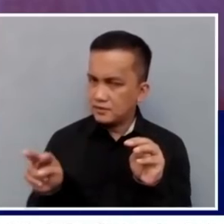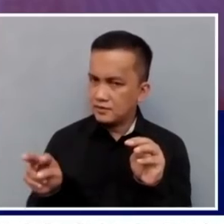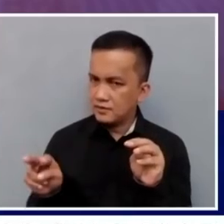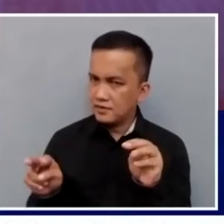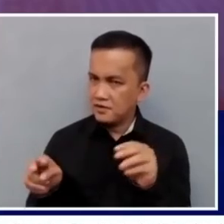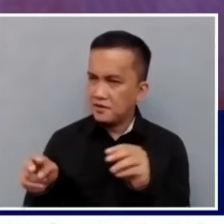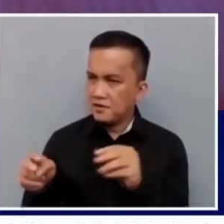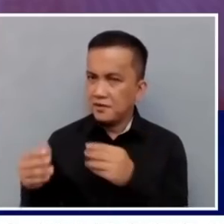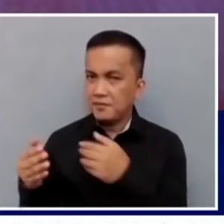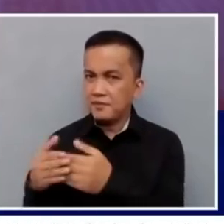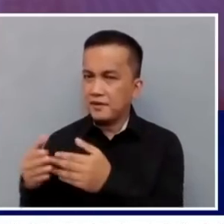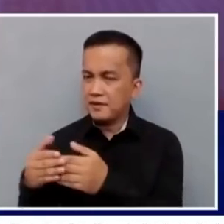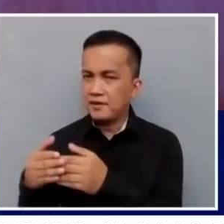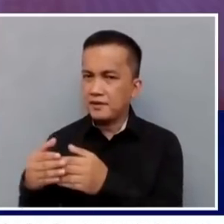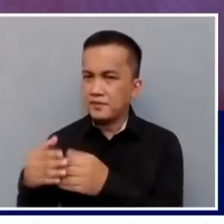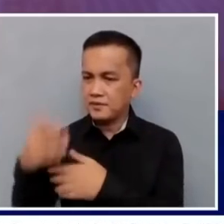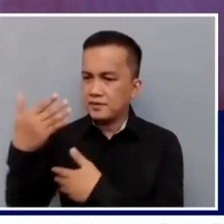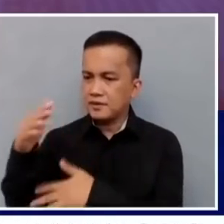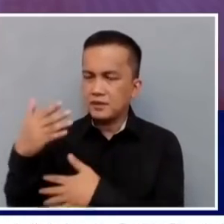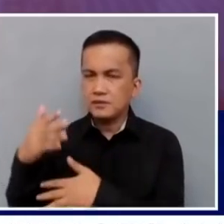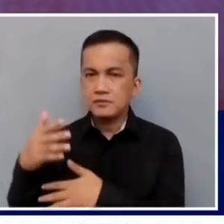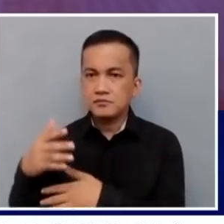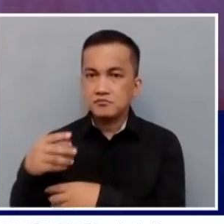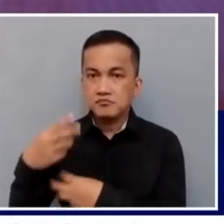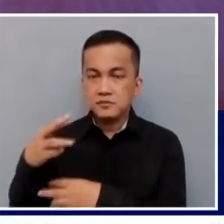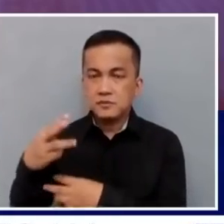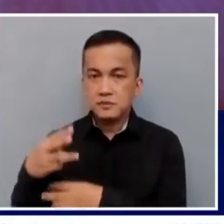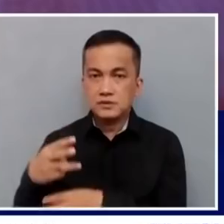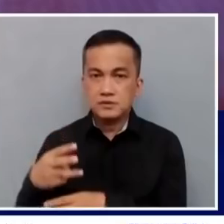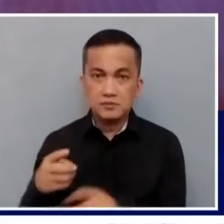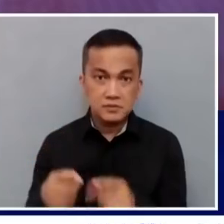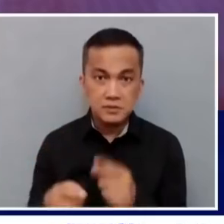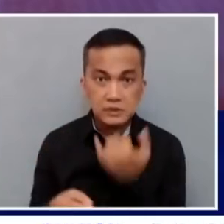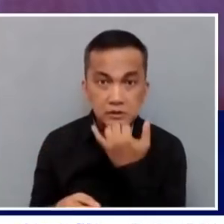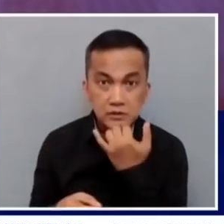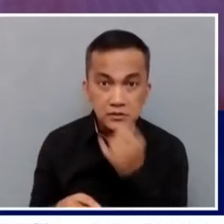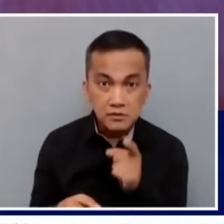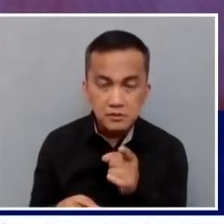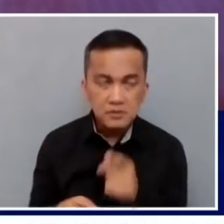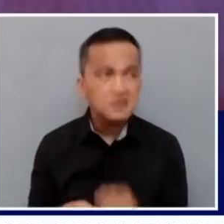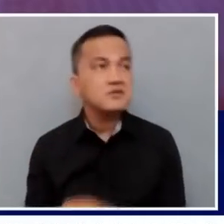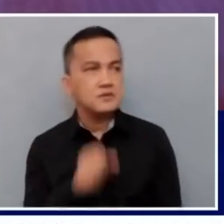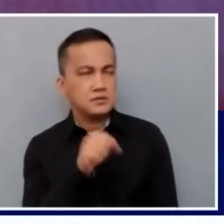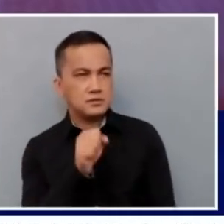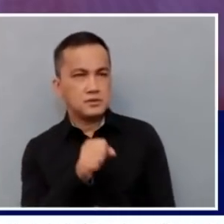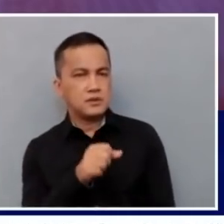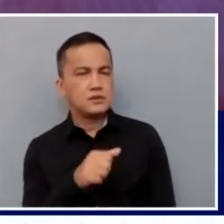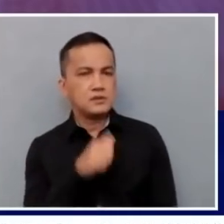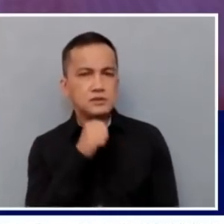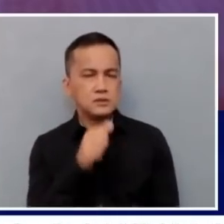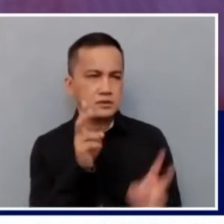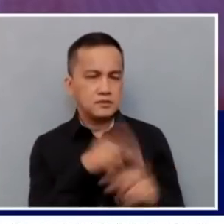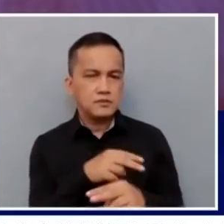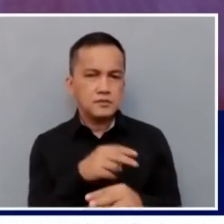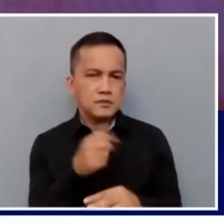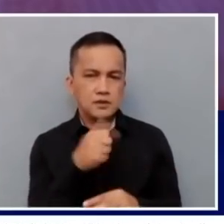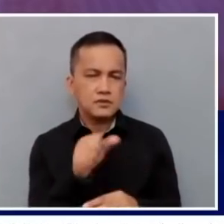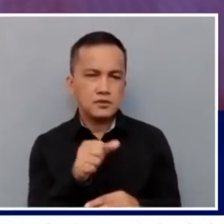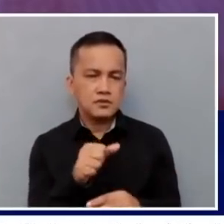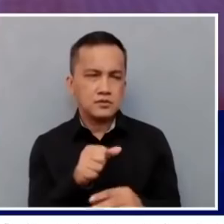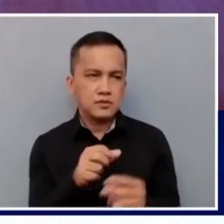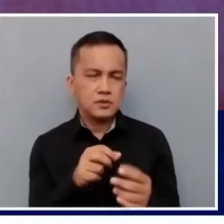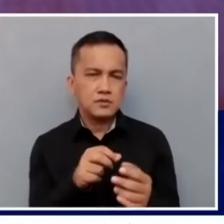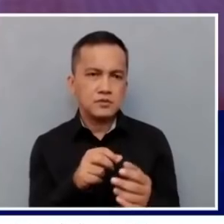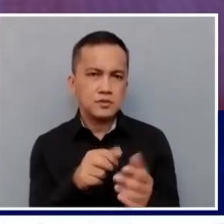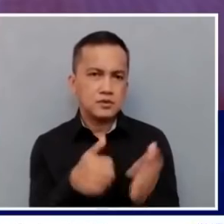bintana. Dapat hindi ganon. Dapat hindi ganon. At dapat hindi nakikita kahit ninuman kung ano yung binoto mo. Kasi pwedeng